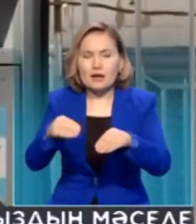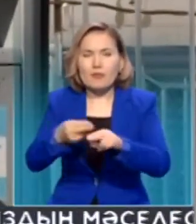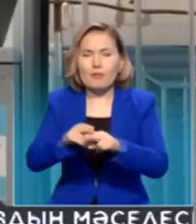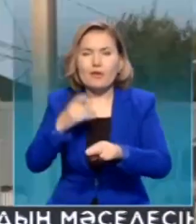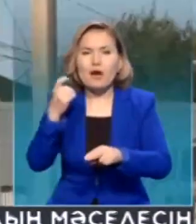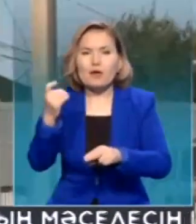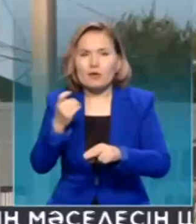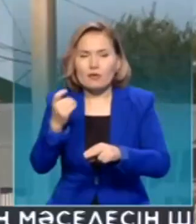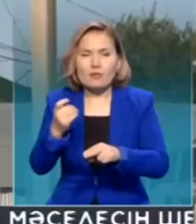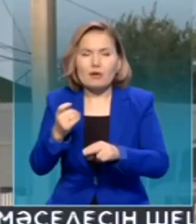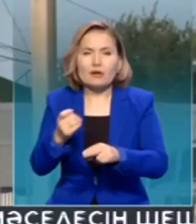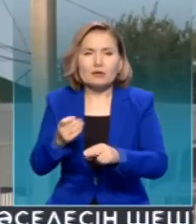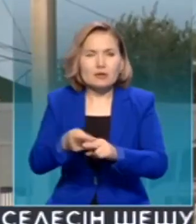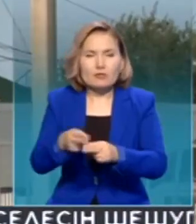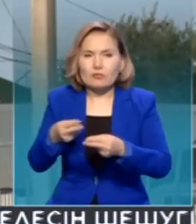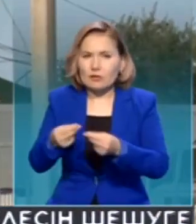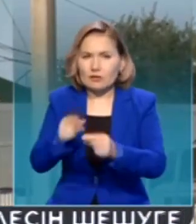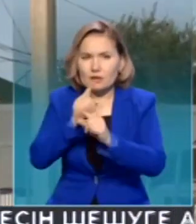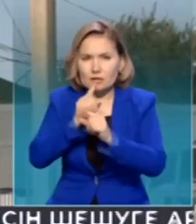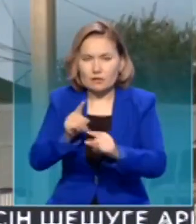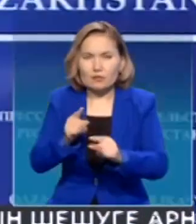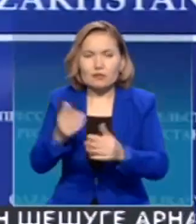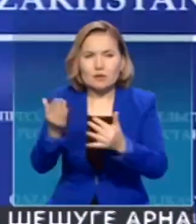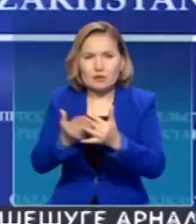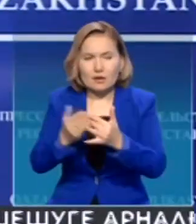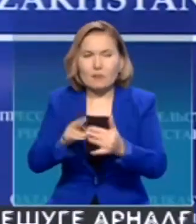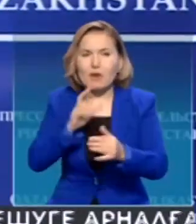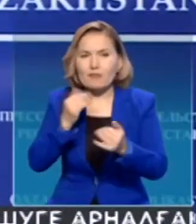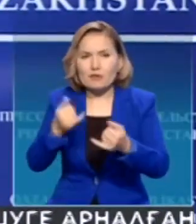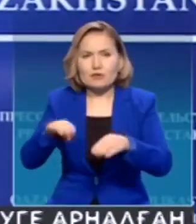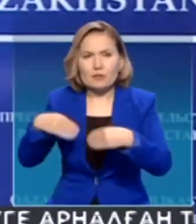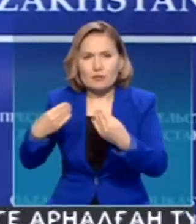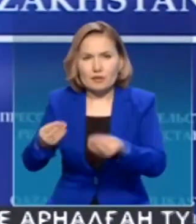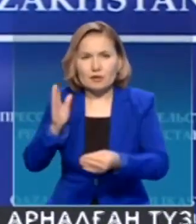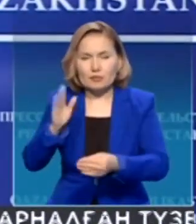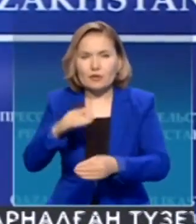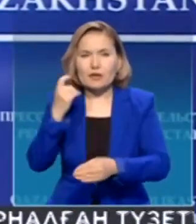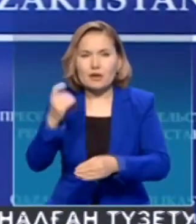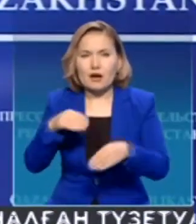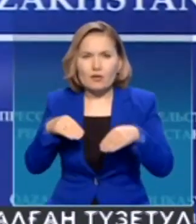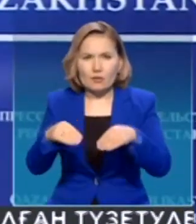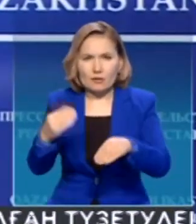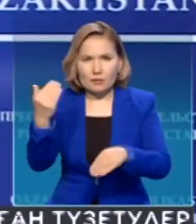диқандарға әсер етпейді, дейді ол. Ауыл шаруашылық өнім өндірушілерге